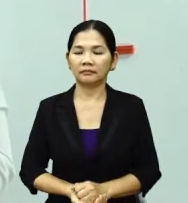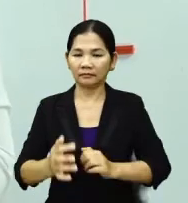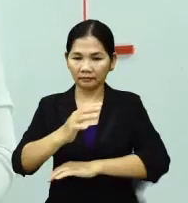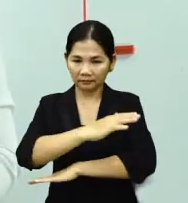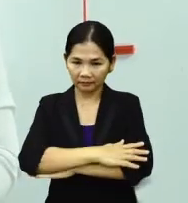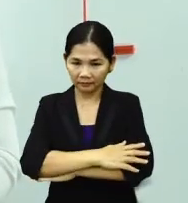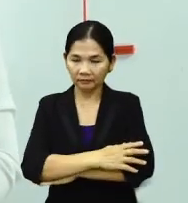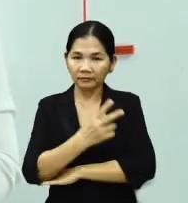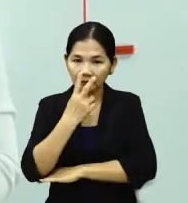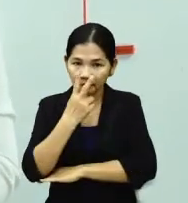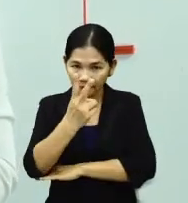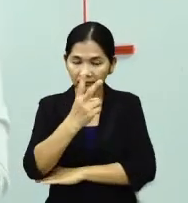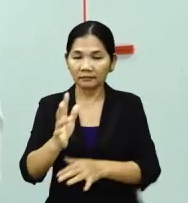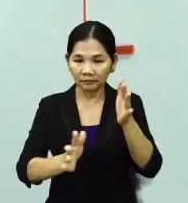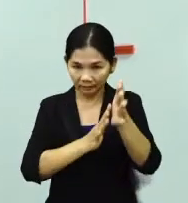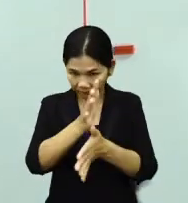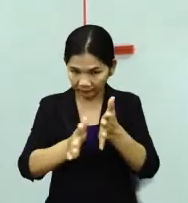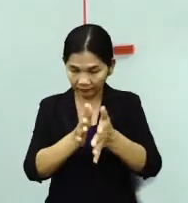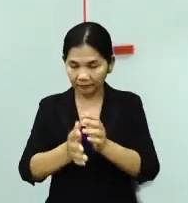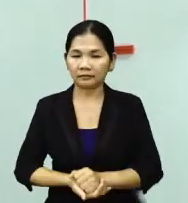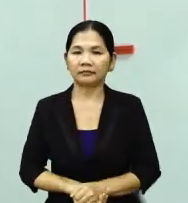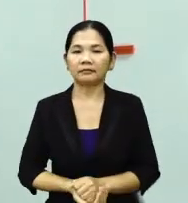lượt tốt sẽ đặt mẹ cụ ăn đằng ở khăn này nhé